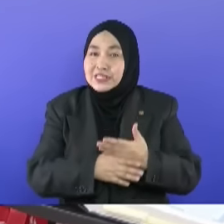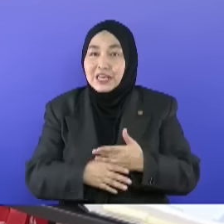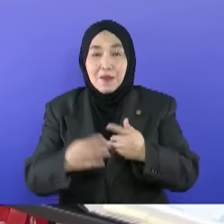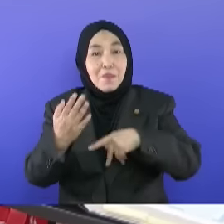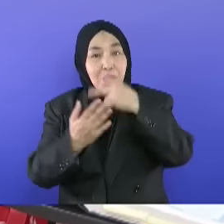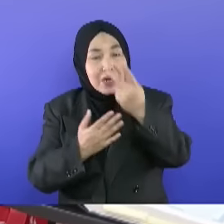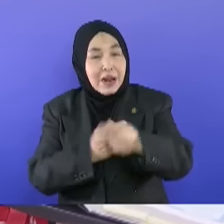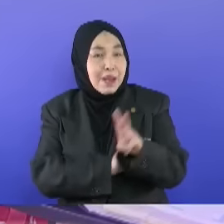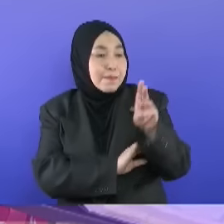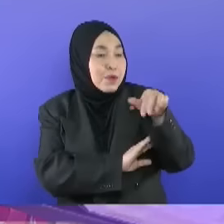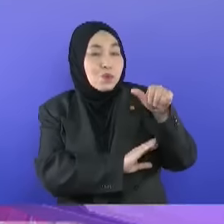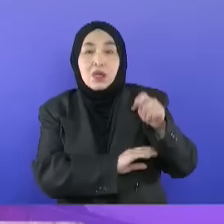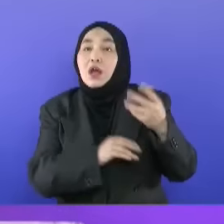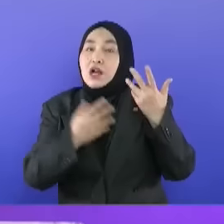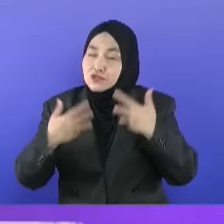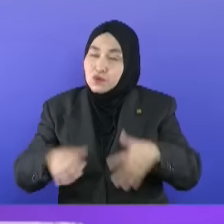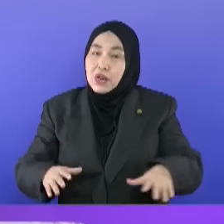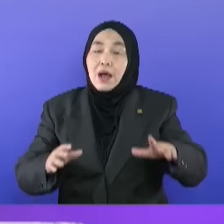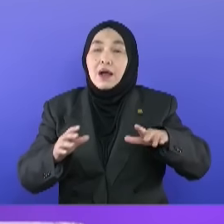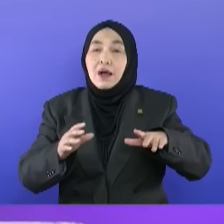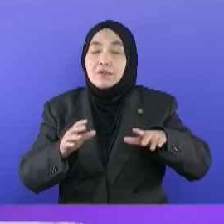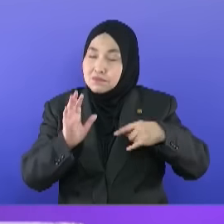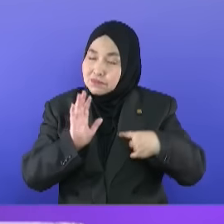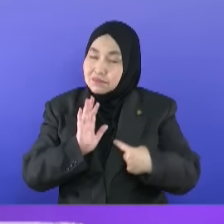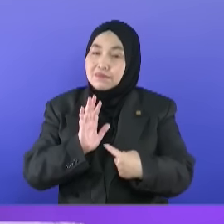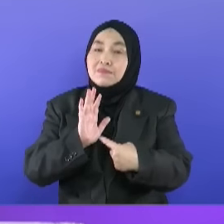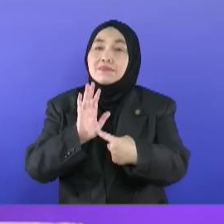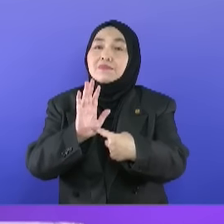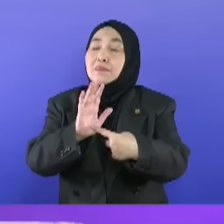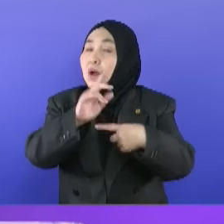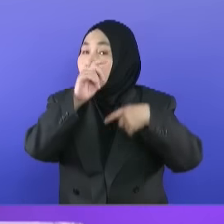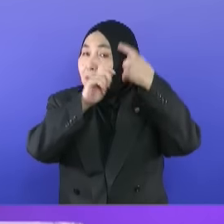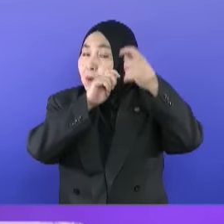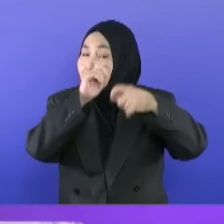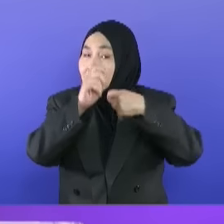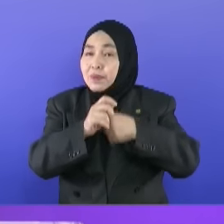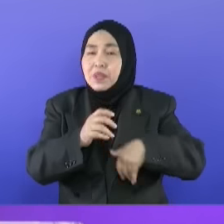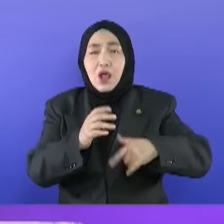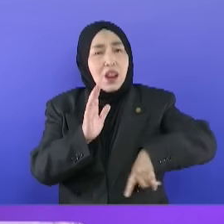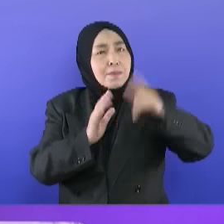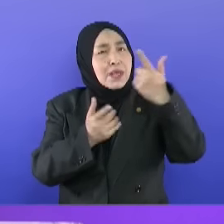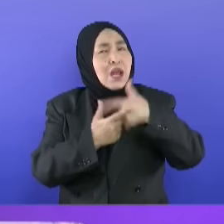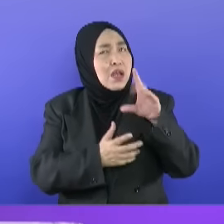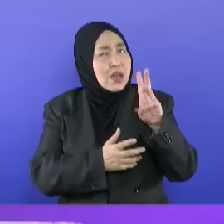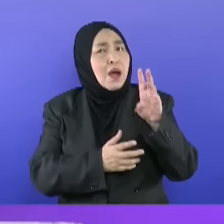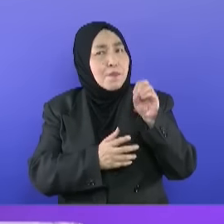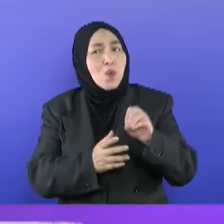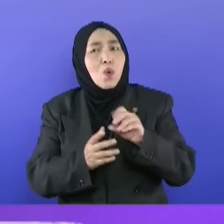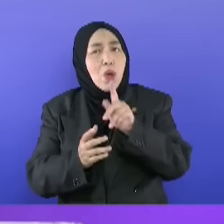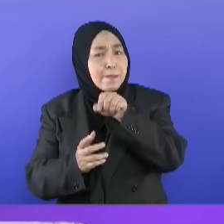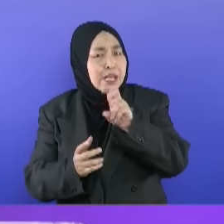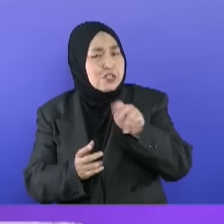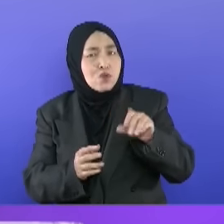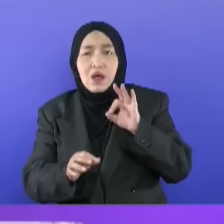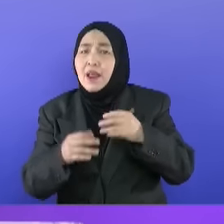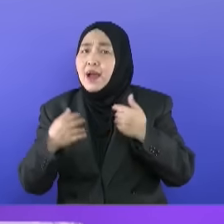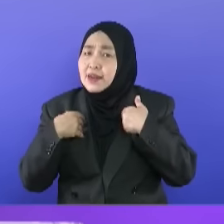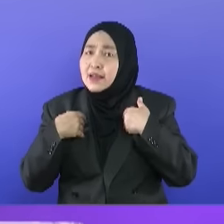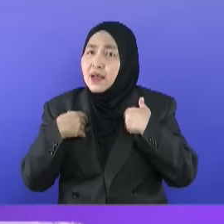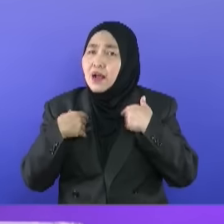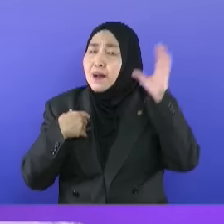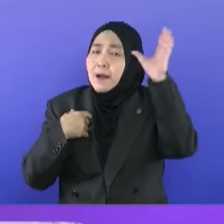program My Quran Time yang sudah pun bersiaran pada er episod ya lebih daripada 60 episod ustaz ya dan kalau katakan ada